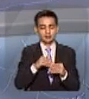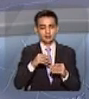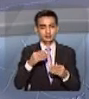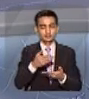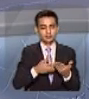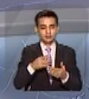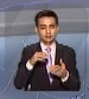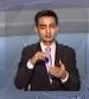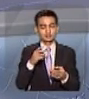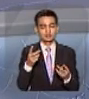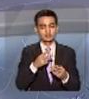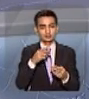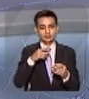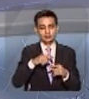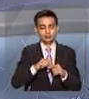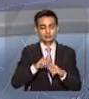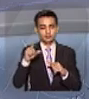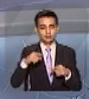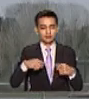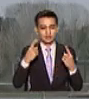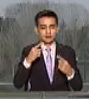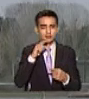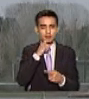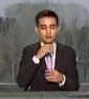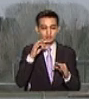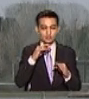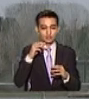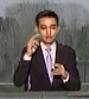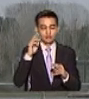и инструменты для роста экономики.